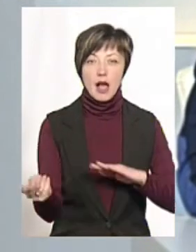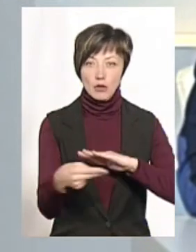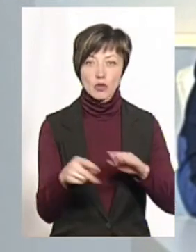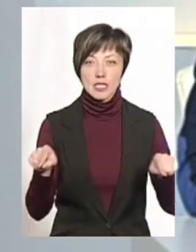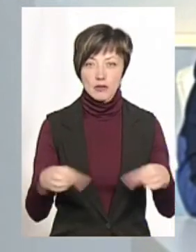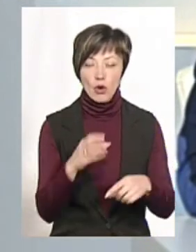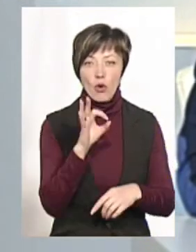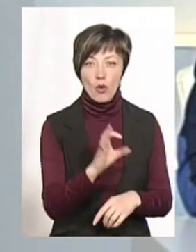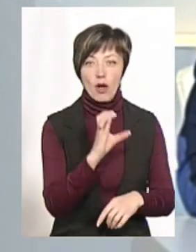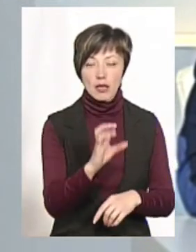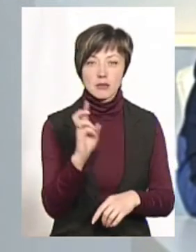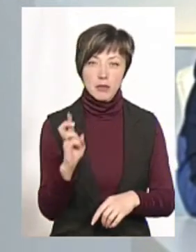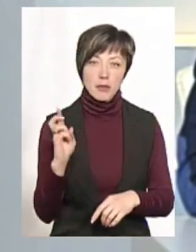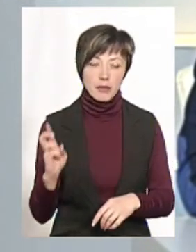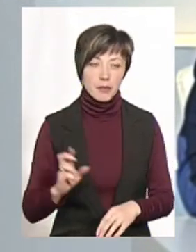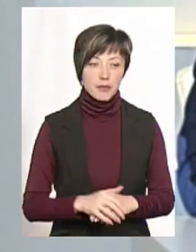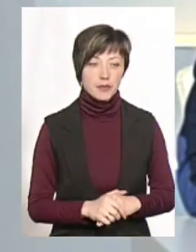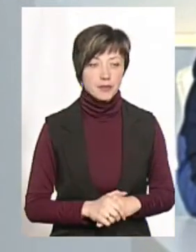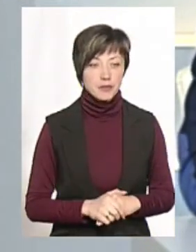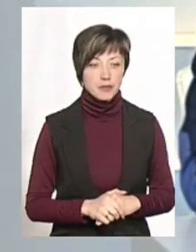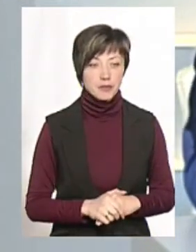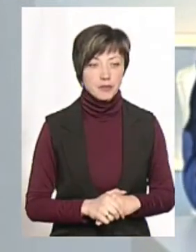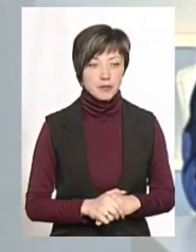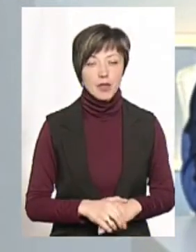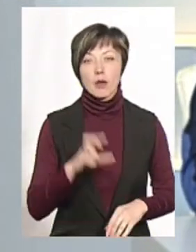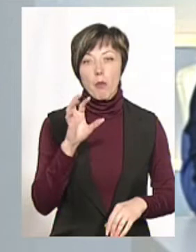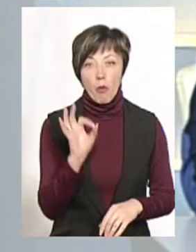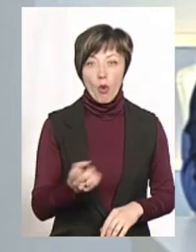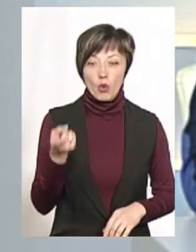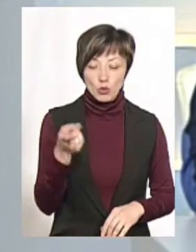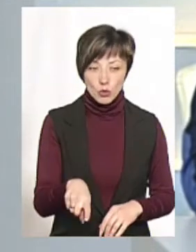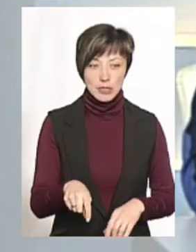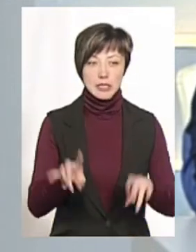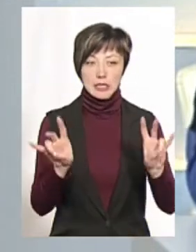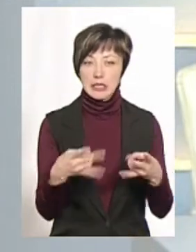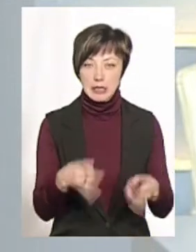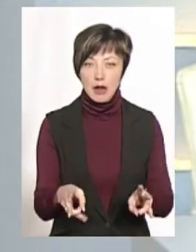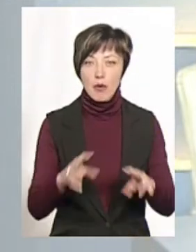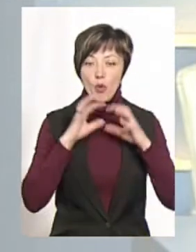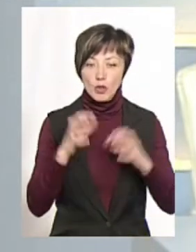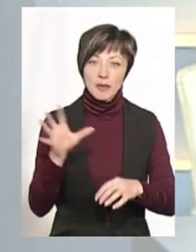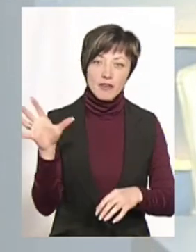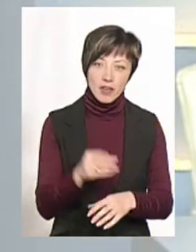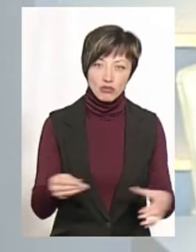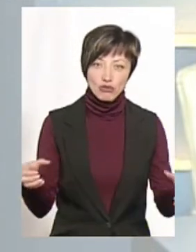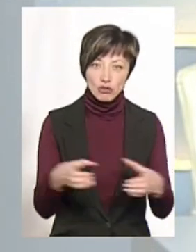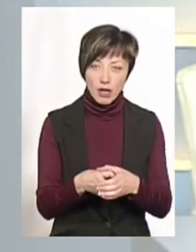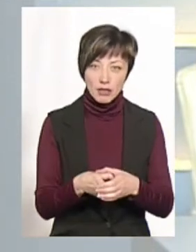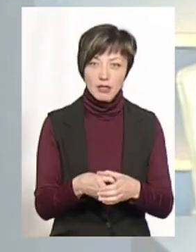створення об'єднання співвласників багатоквартирних житлових будинків. Бо тоді не треба утримувати весь штат